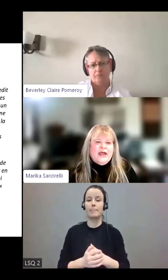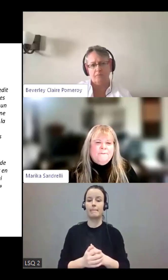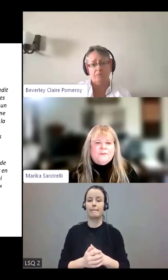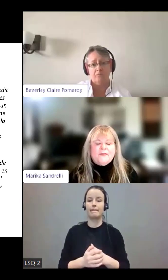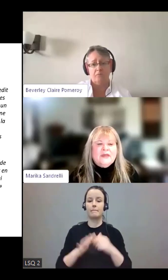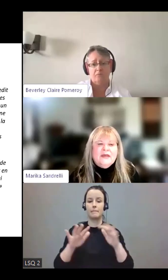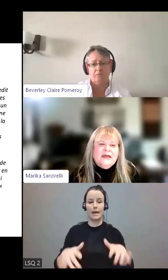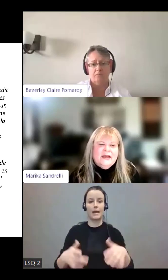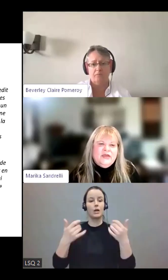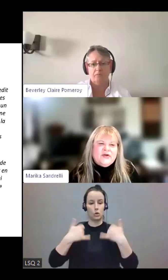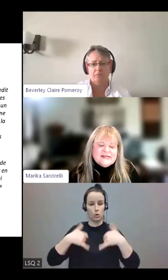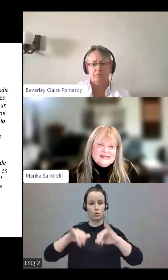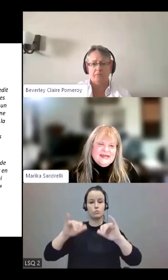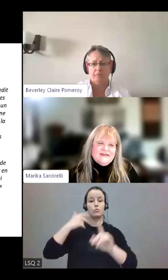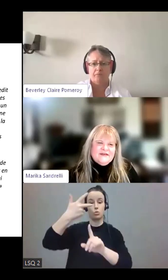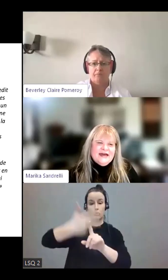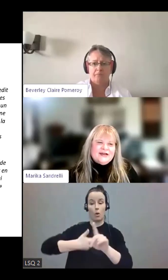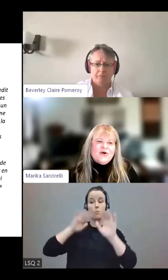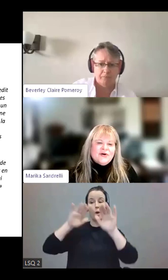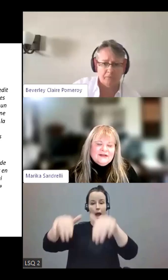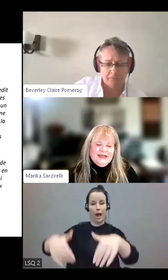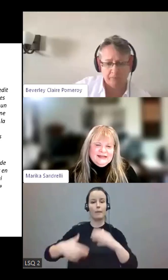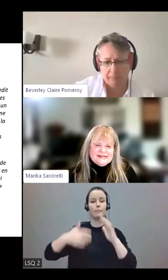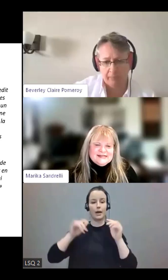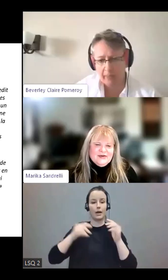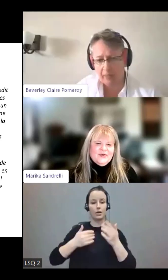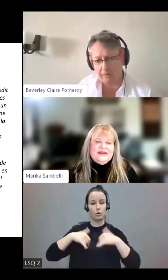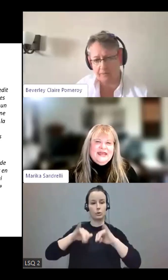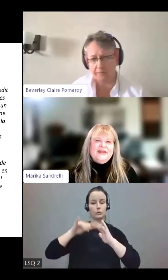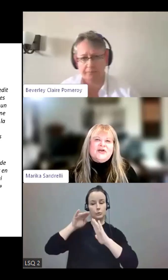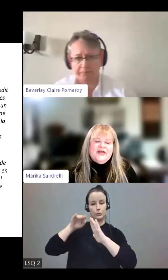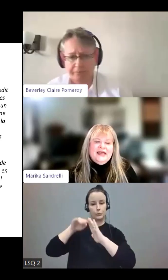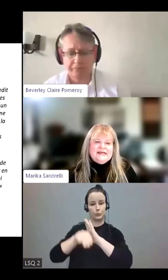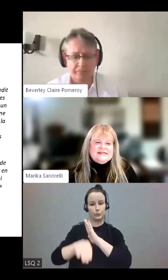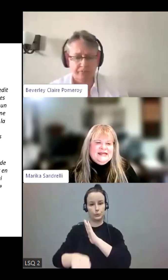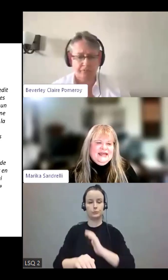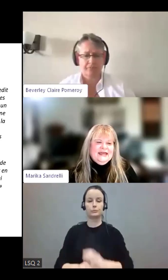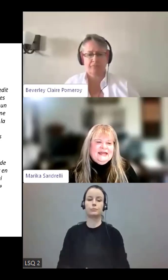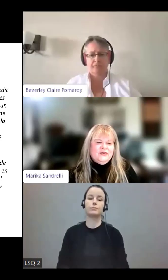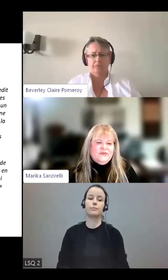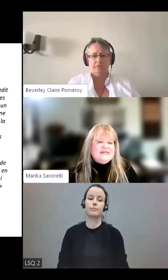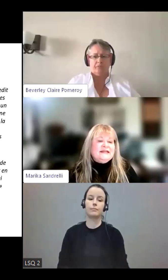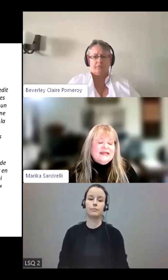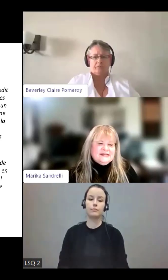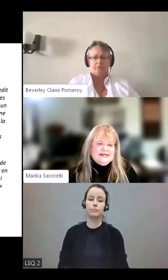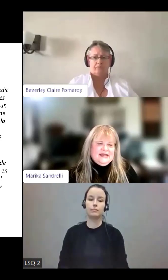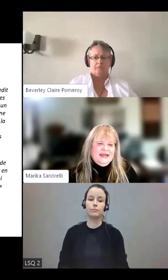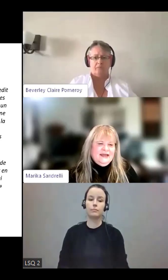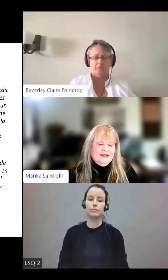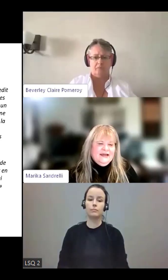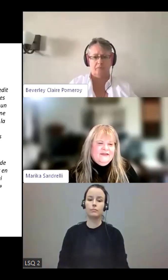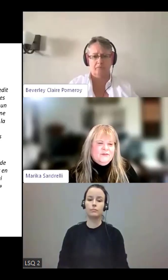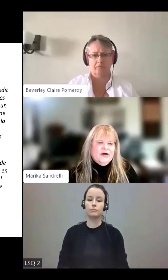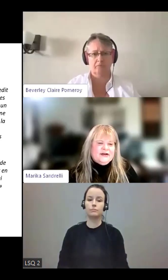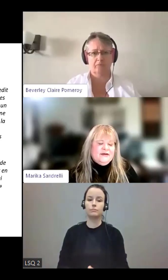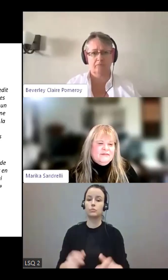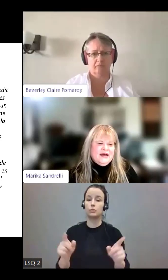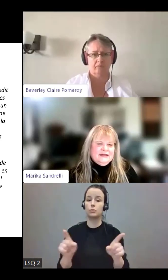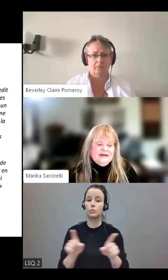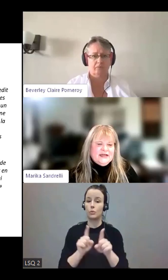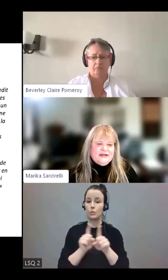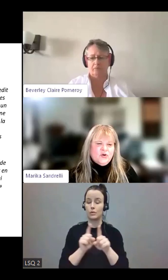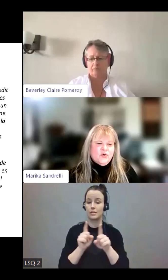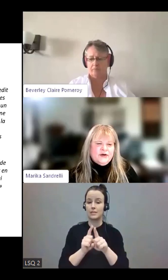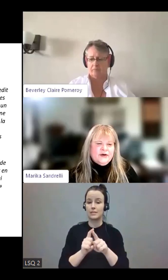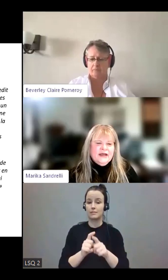On peut voir que ça lie avec une hausse dans la résilience dans le côté inférieur